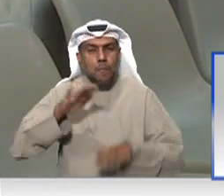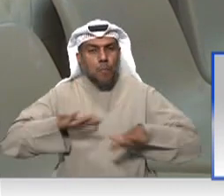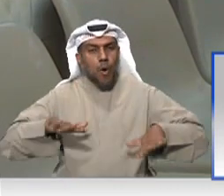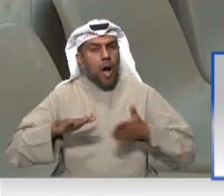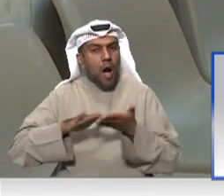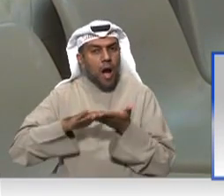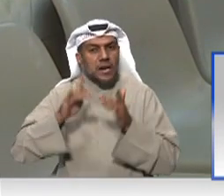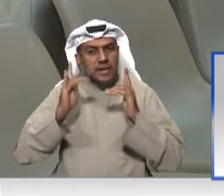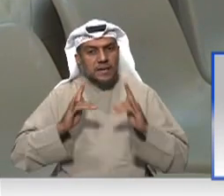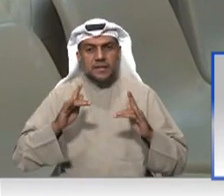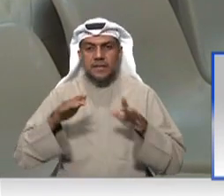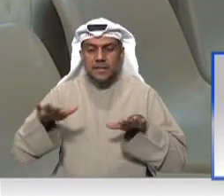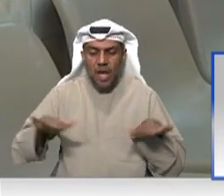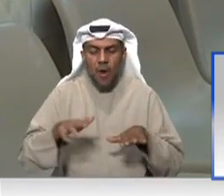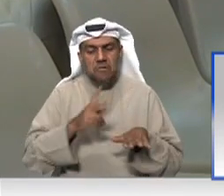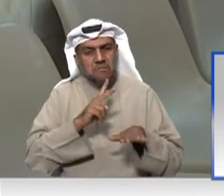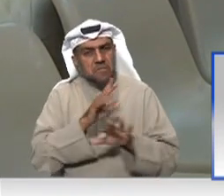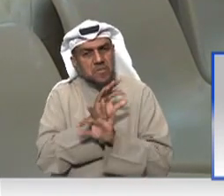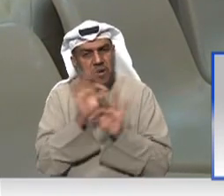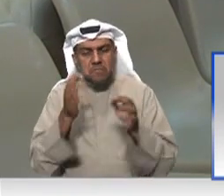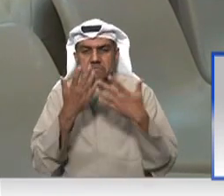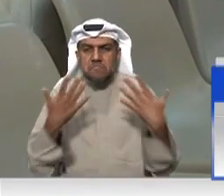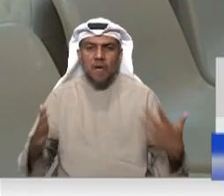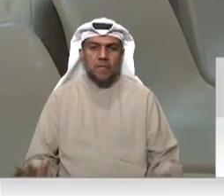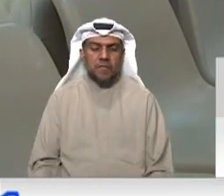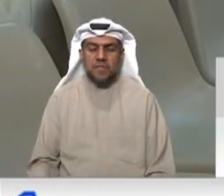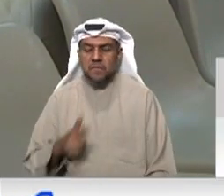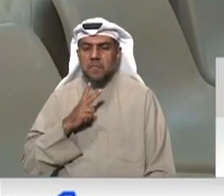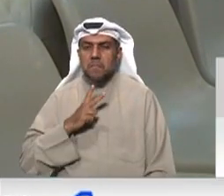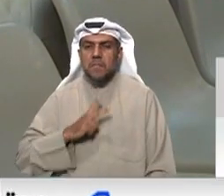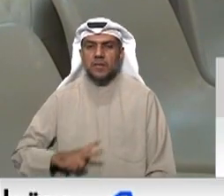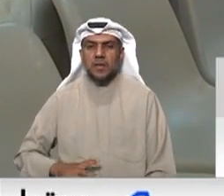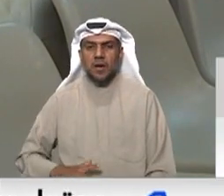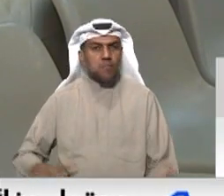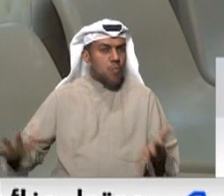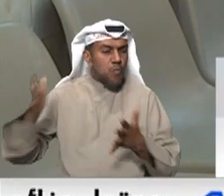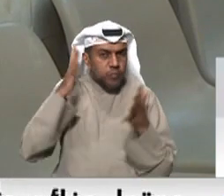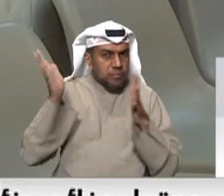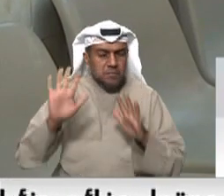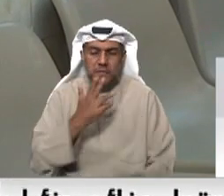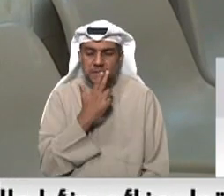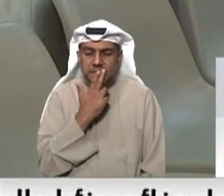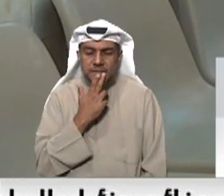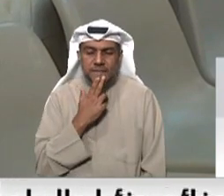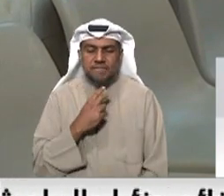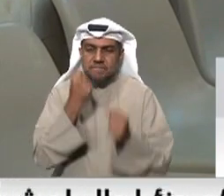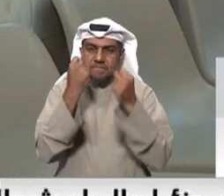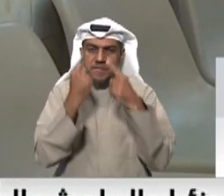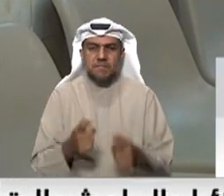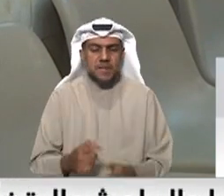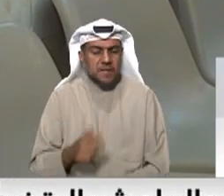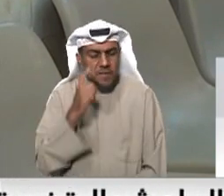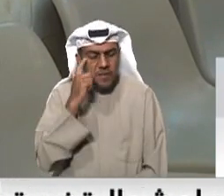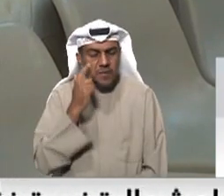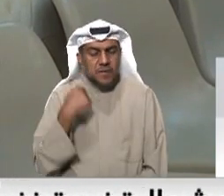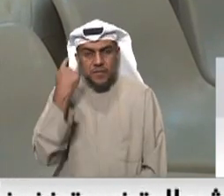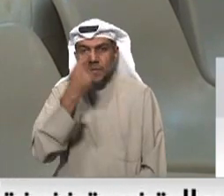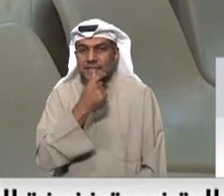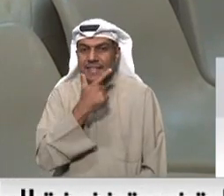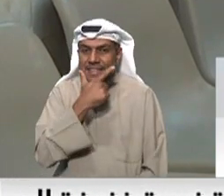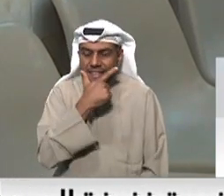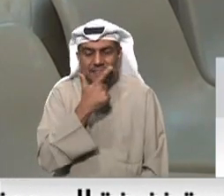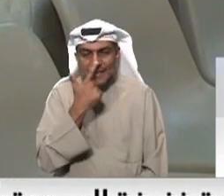جدا جدا اجواء مناسبه لاداء الاختبارات ما في ازعاج ما في توتر دائما الابتسامه